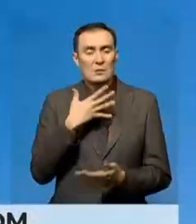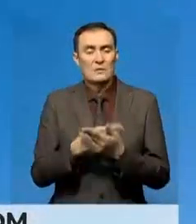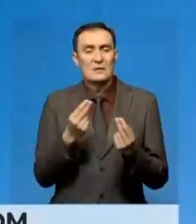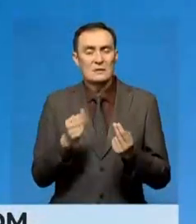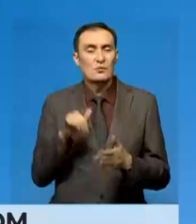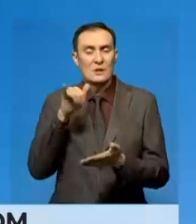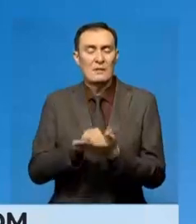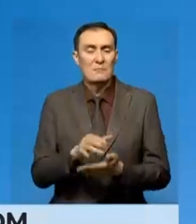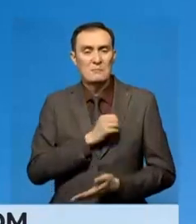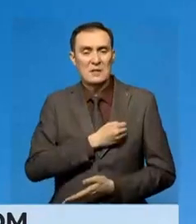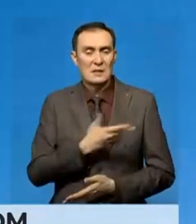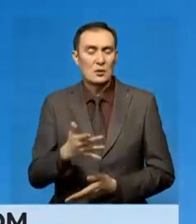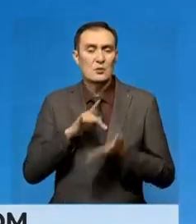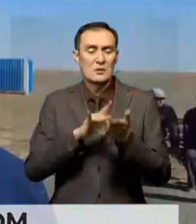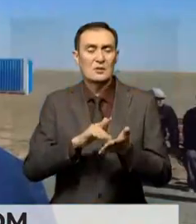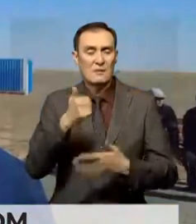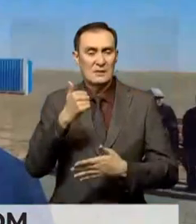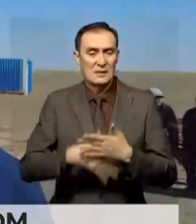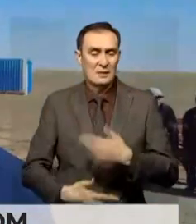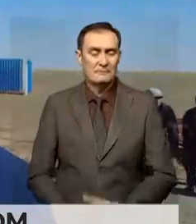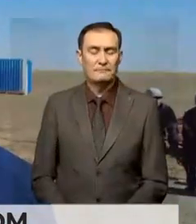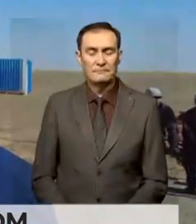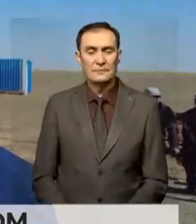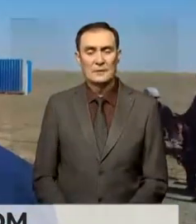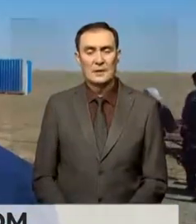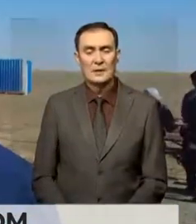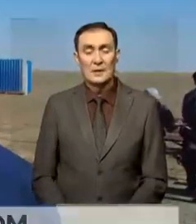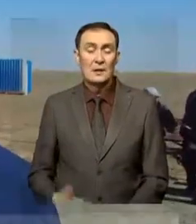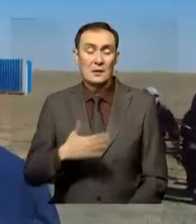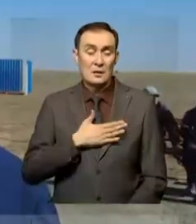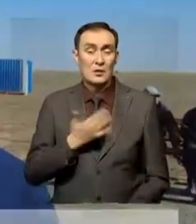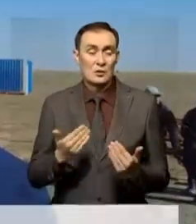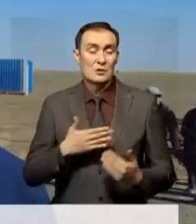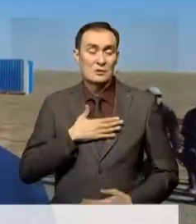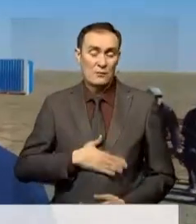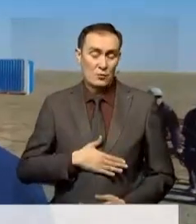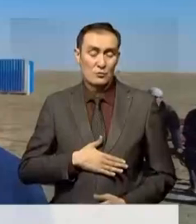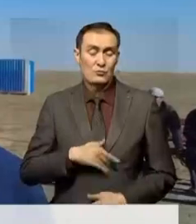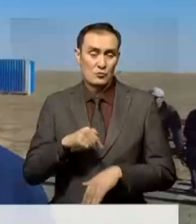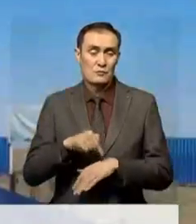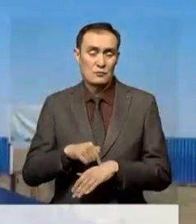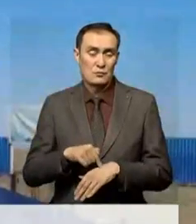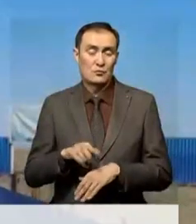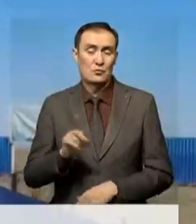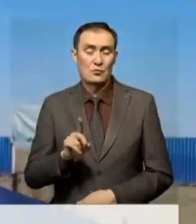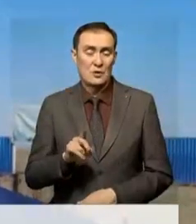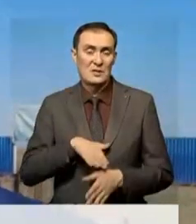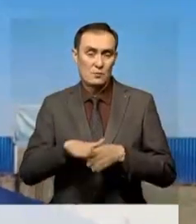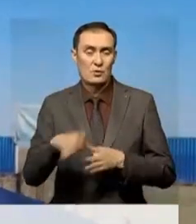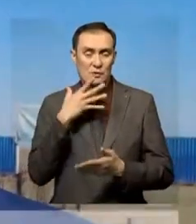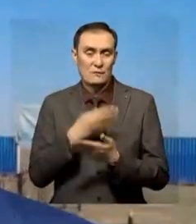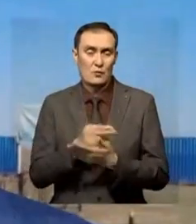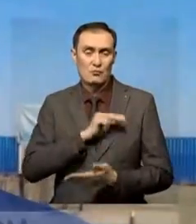средства установил меценат туристического хаба. Я в какой-то степени доволен, счастлив, что я исполнил свой